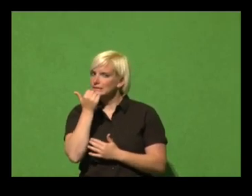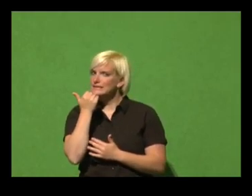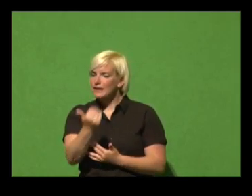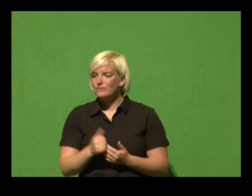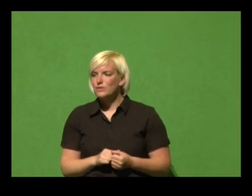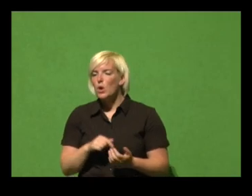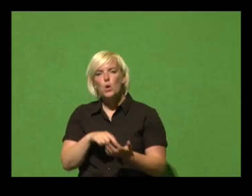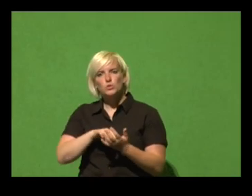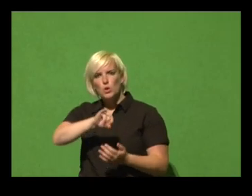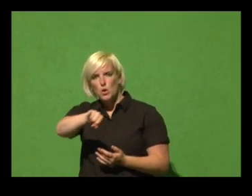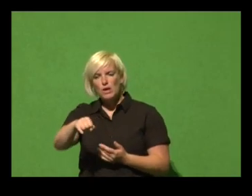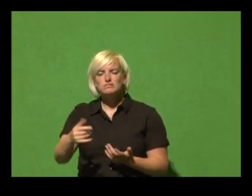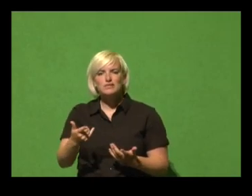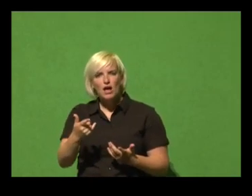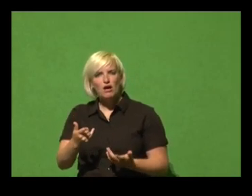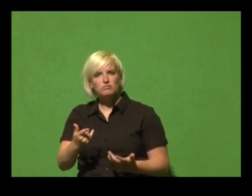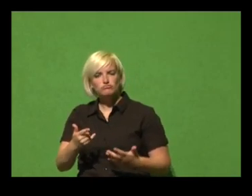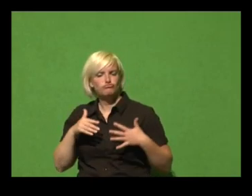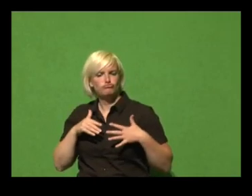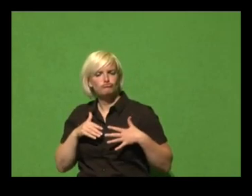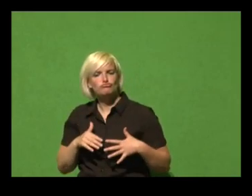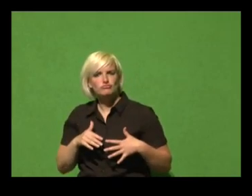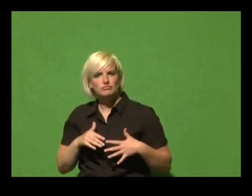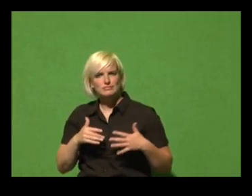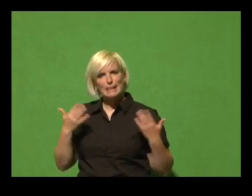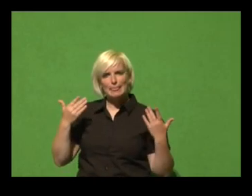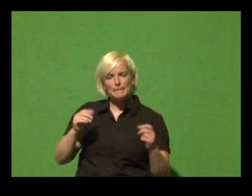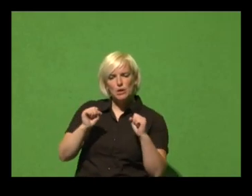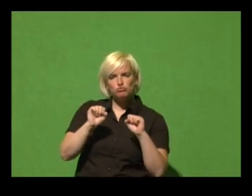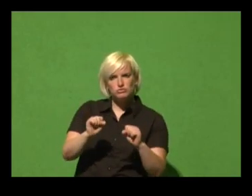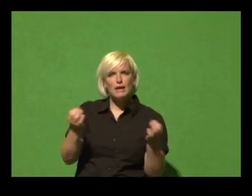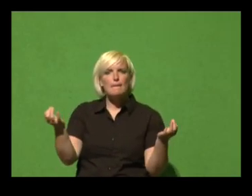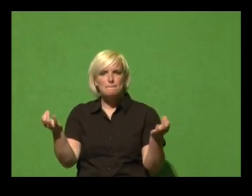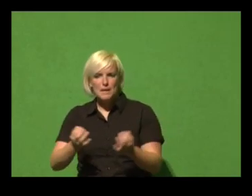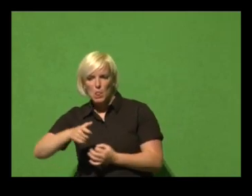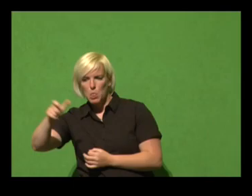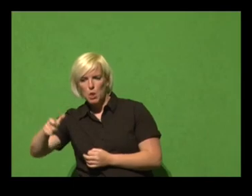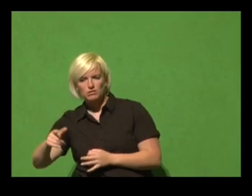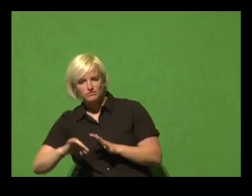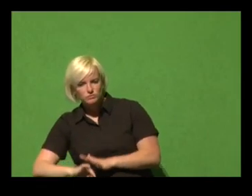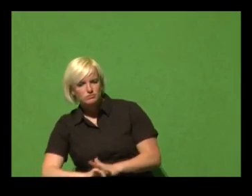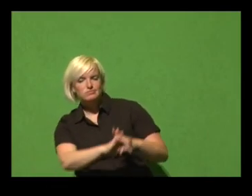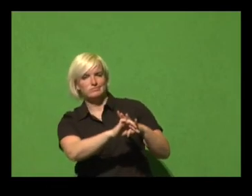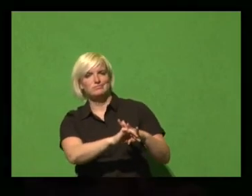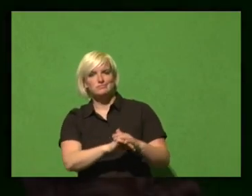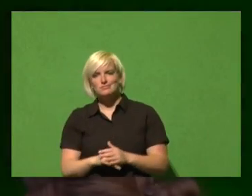Johannes sozusagen ja der festen Überzeugung ist, zu Recht, Klimaschutz funktioniert nicht ohne die Leute, die ihn mitmachen. Deswegen,